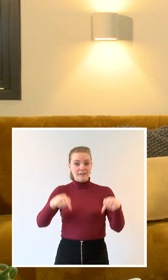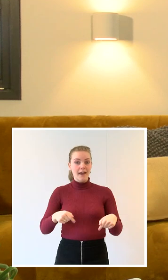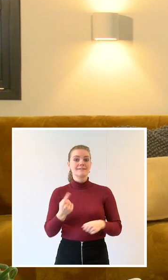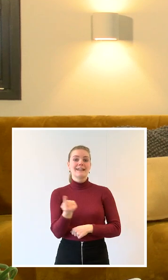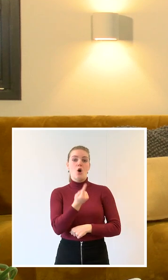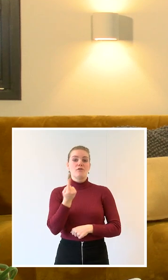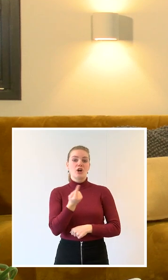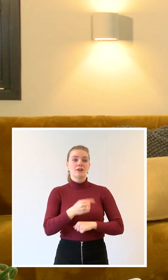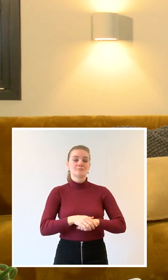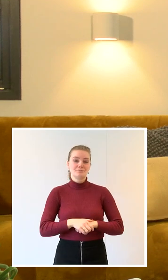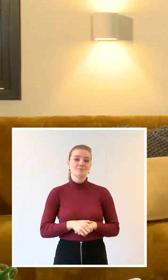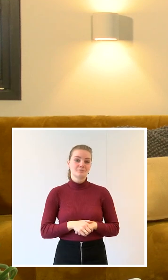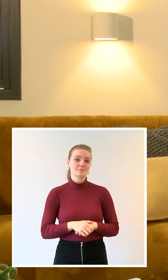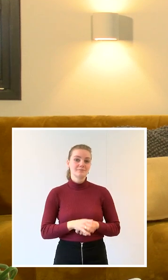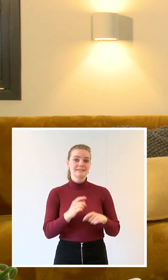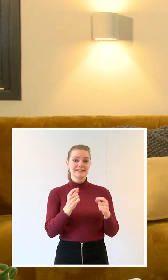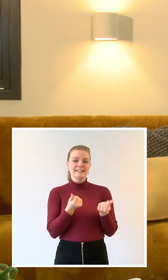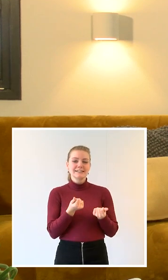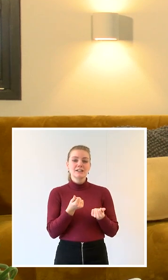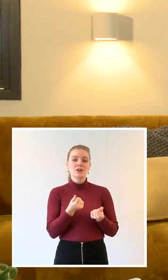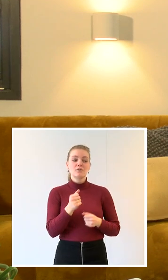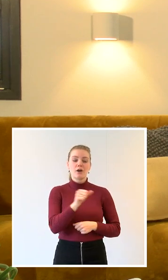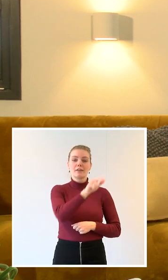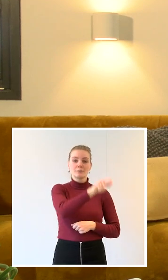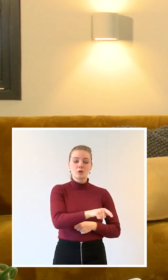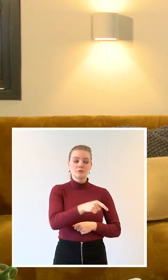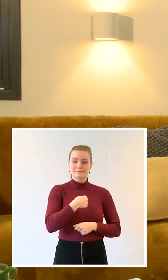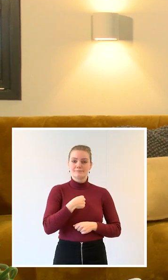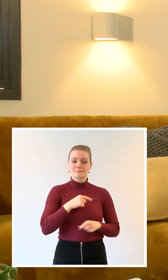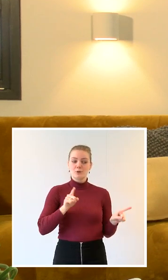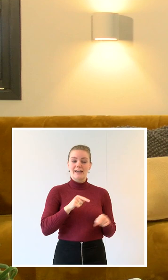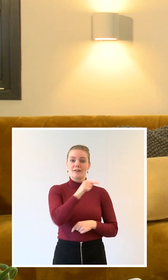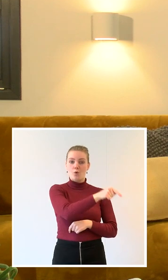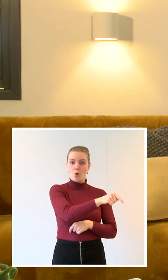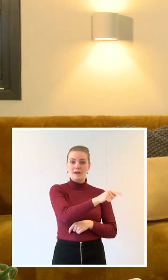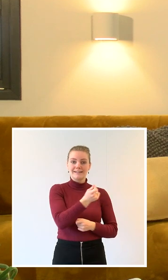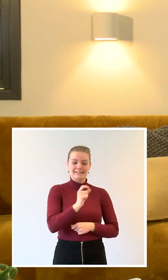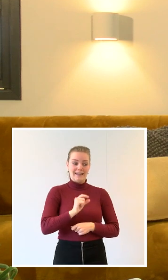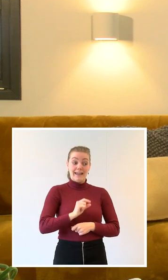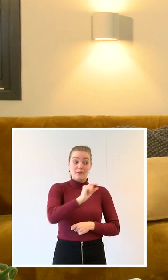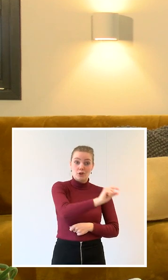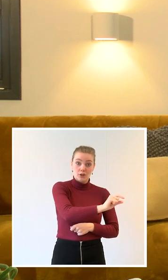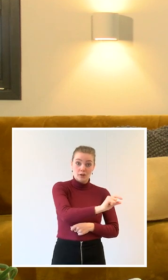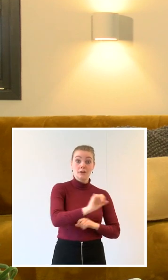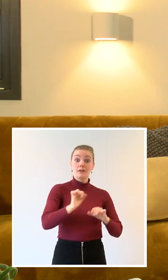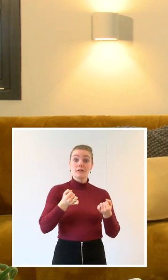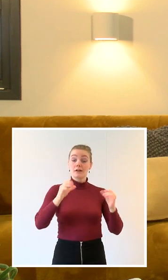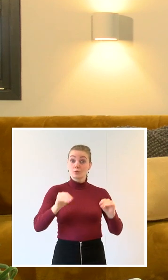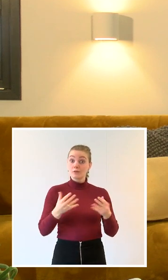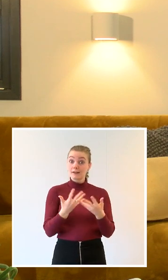iets voor iemand betekent, dat je iets aan iemand geeft. En dat kun je pas doen als je eerst zelf